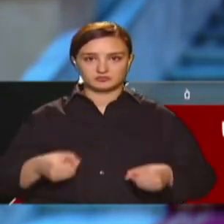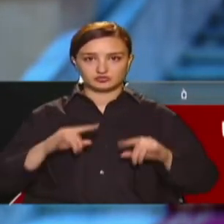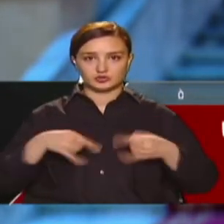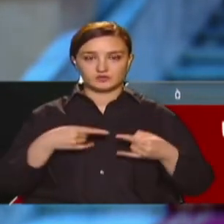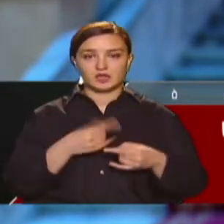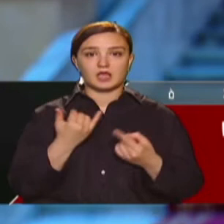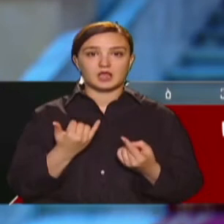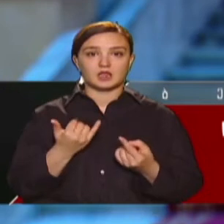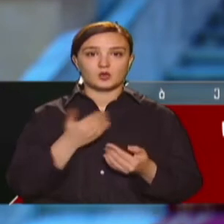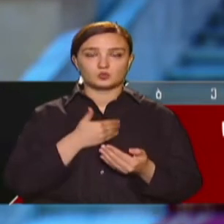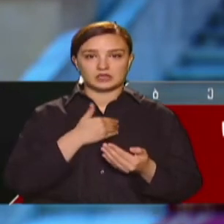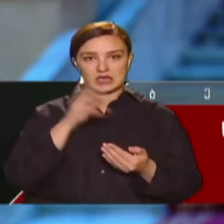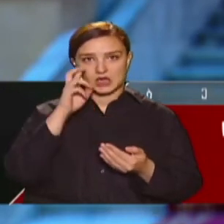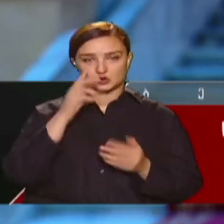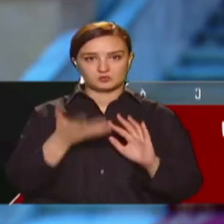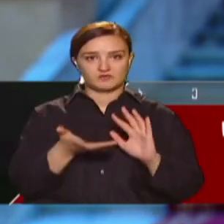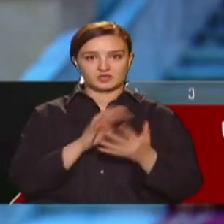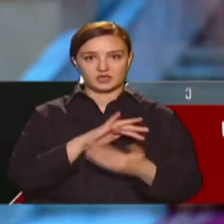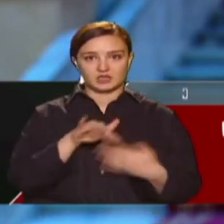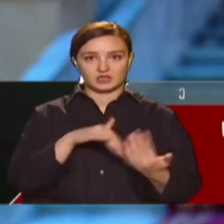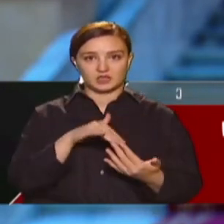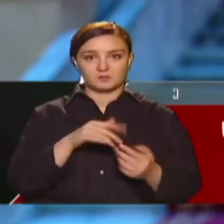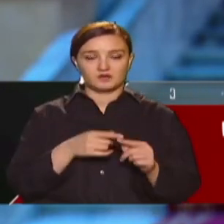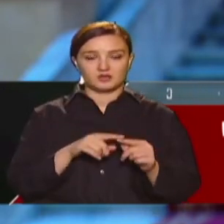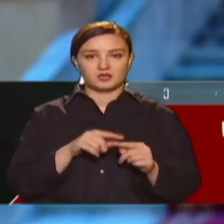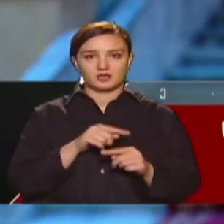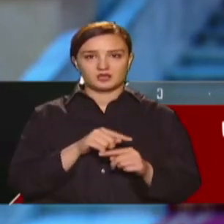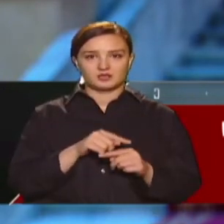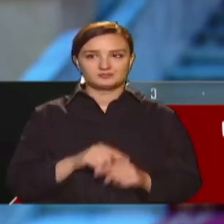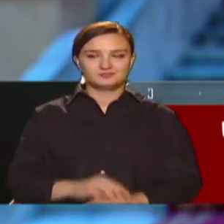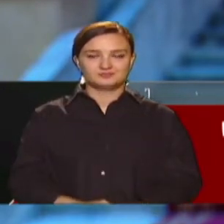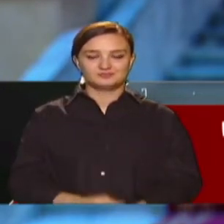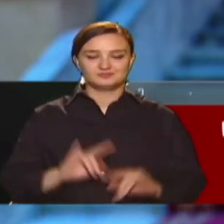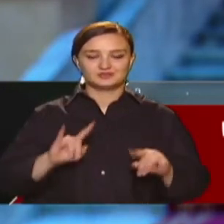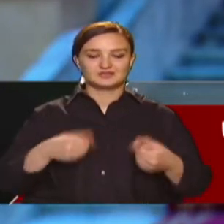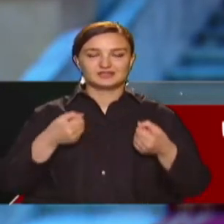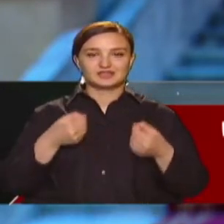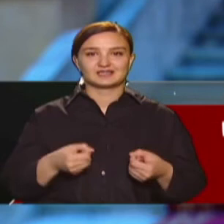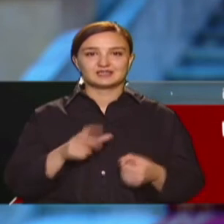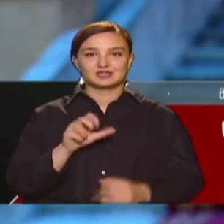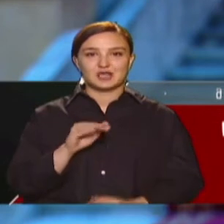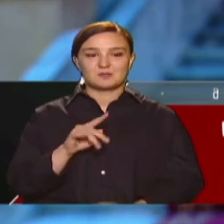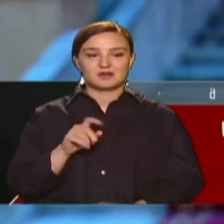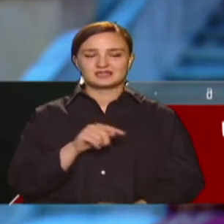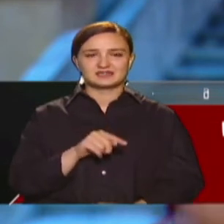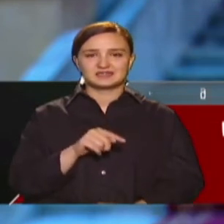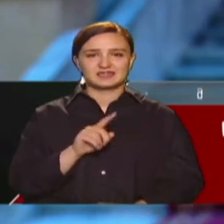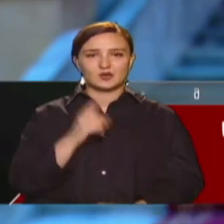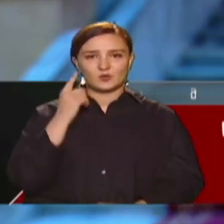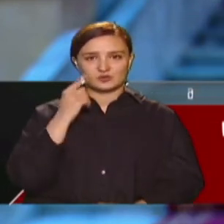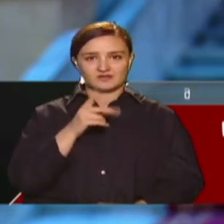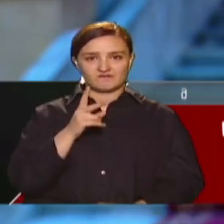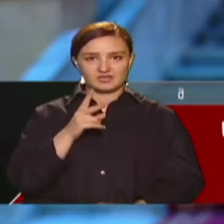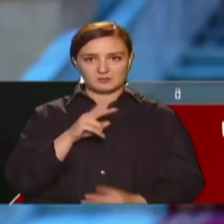აპირებს ხელისუფლების გადატრიალებას. Ისე არაუდგეს გვერდები შარვალ ჩახტელ ჯაფარიძეს, რომ მან ამ ქვეყანაში